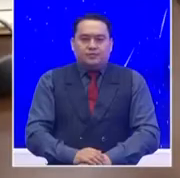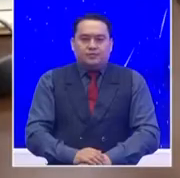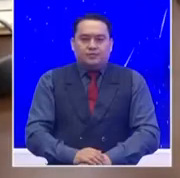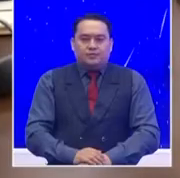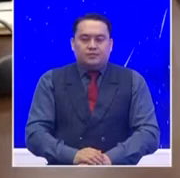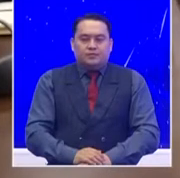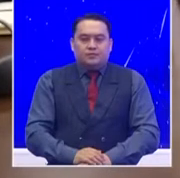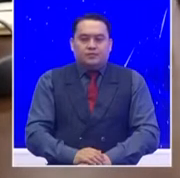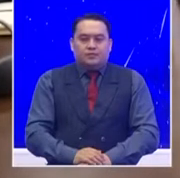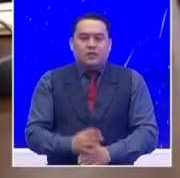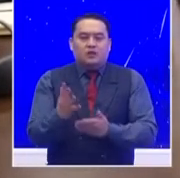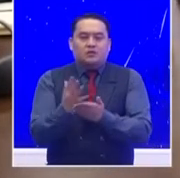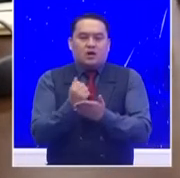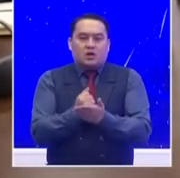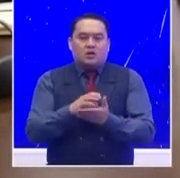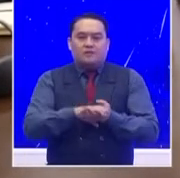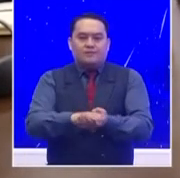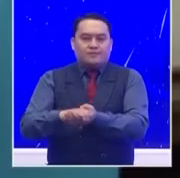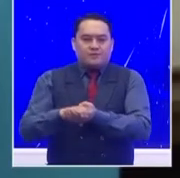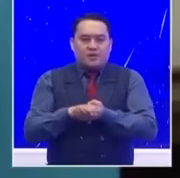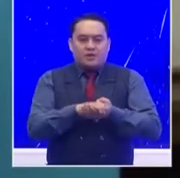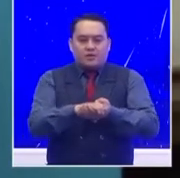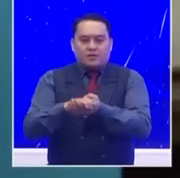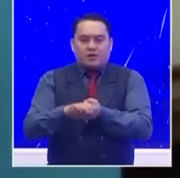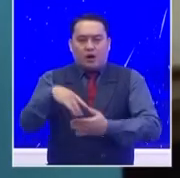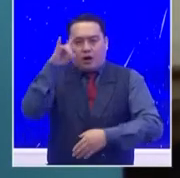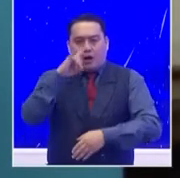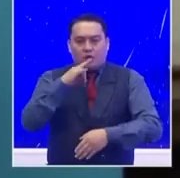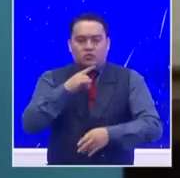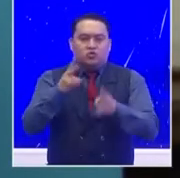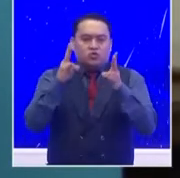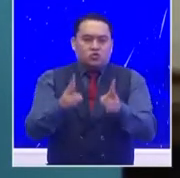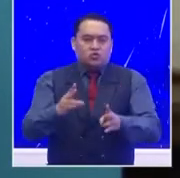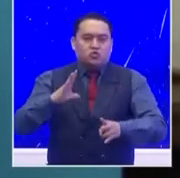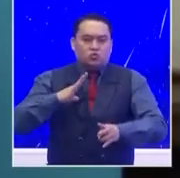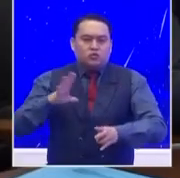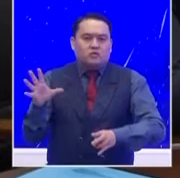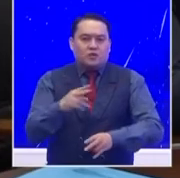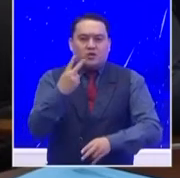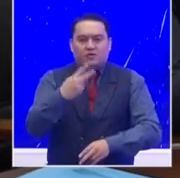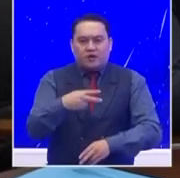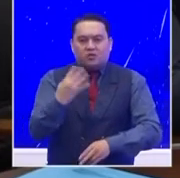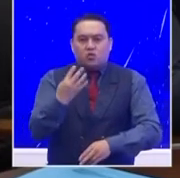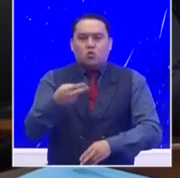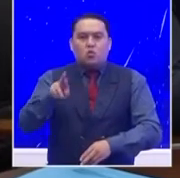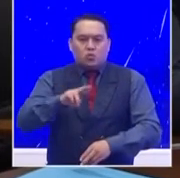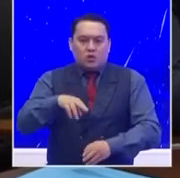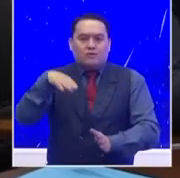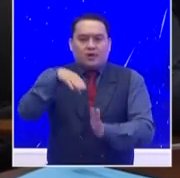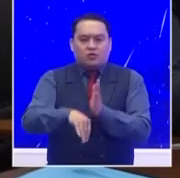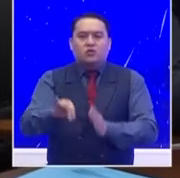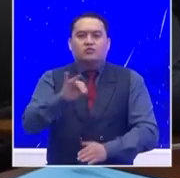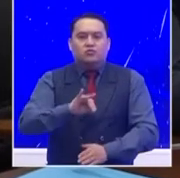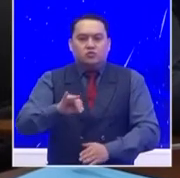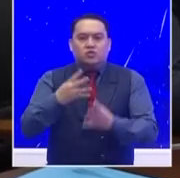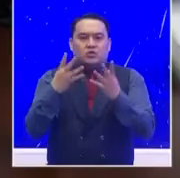сохранив единство и крепость духа казахстанцы пережили трагедию для всей страны 24 июня войдет в историю казахстана